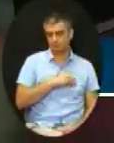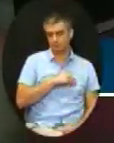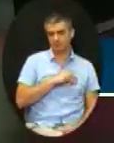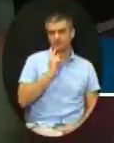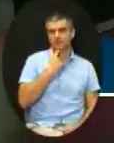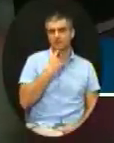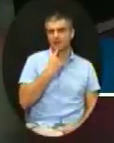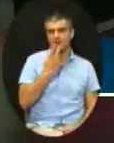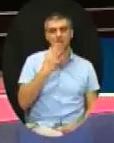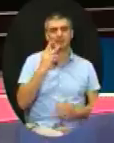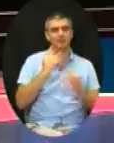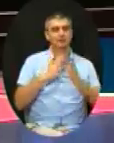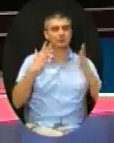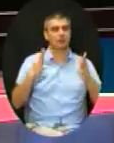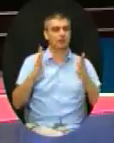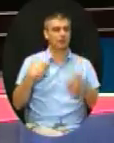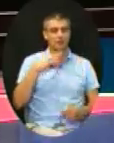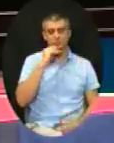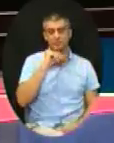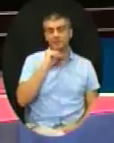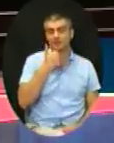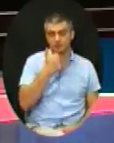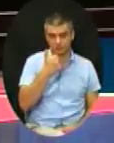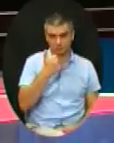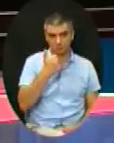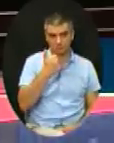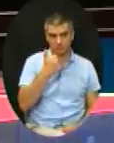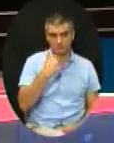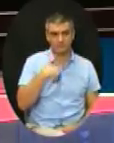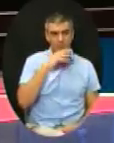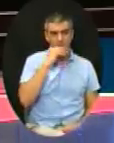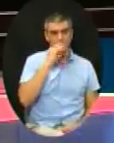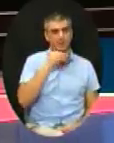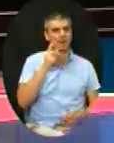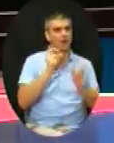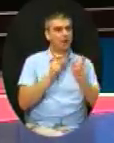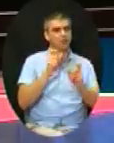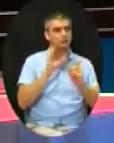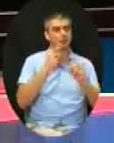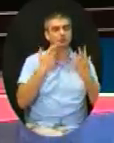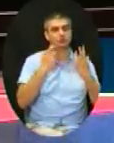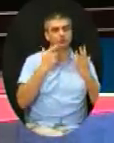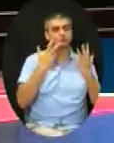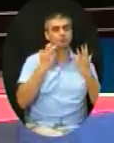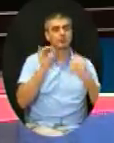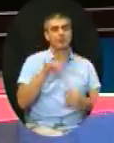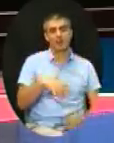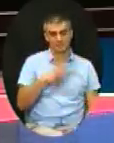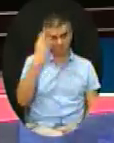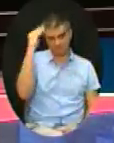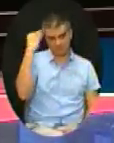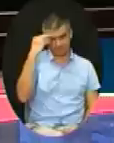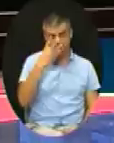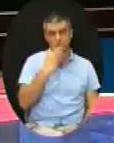צריך להבין גם מה סדר הגודל שעליו מדובר. קודם כל, נתחיל בזה. אנחנו מדברים על אוכלוסייה של 70-80 אלף